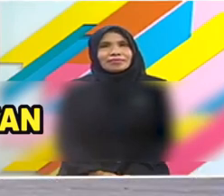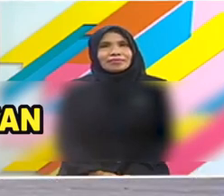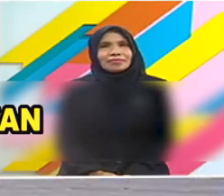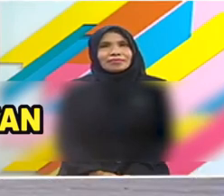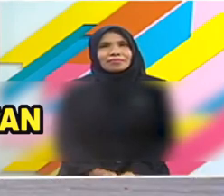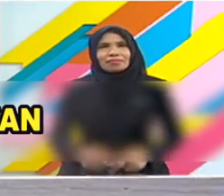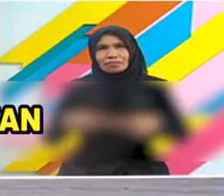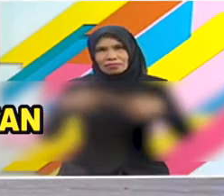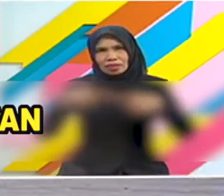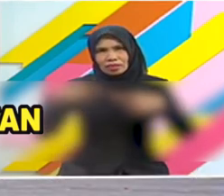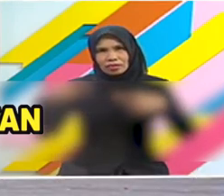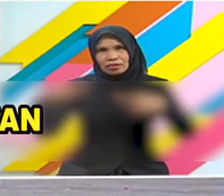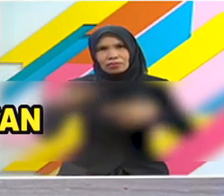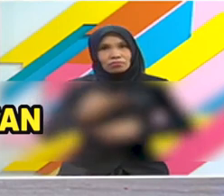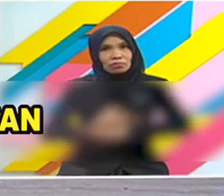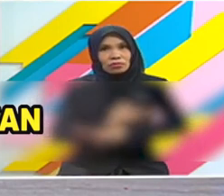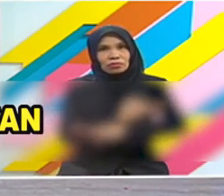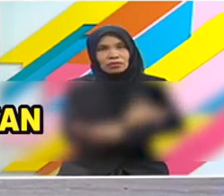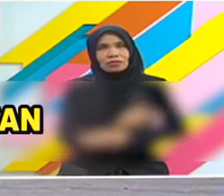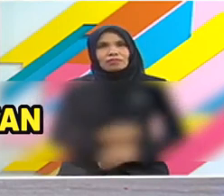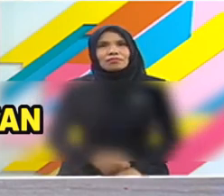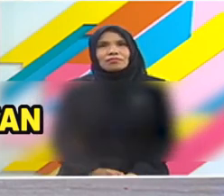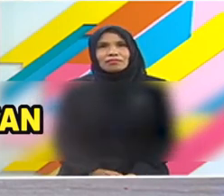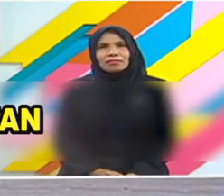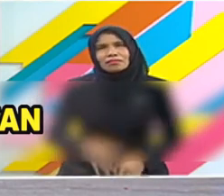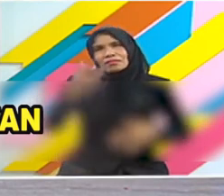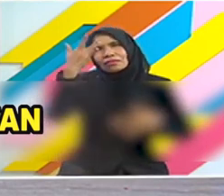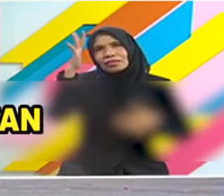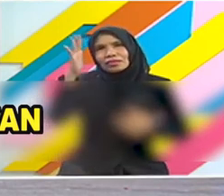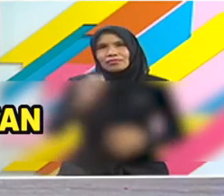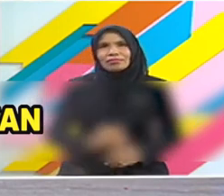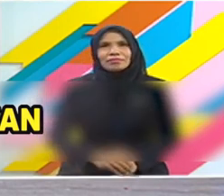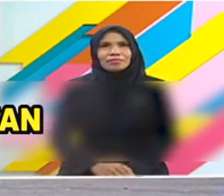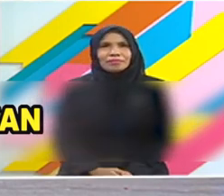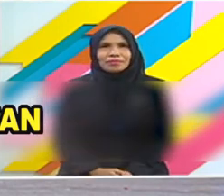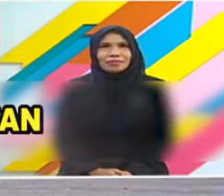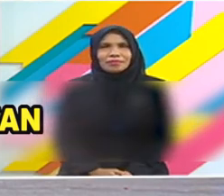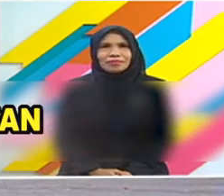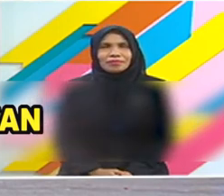Tajamnya. Tajam. Sakit tak? Sakit, Cikgu. Aduh, tercucuk pula. Kak Rina,